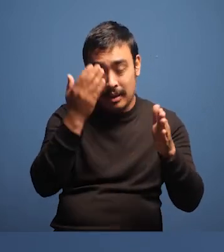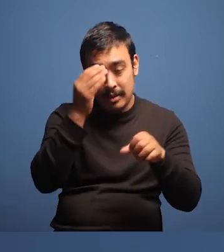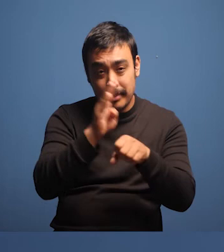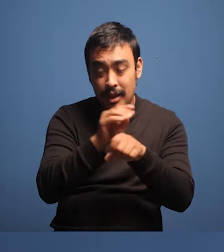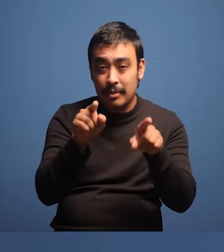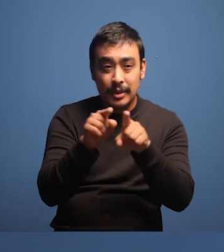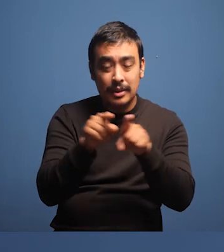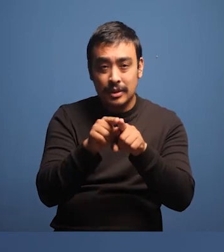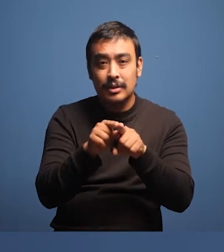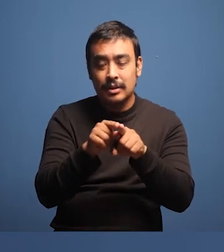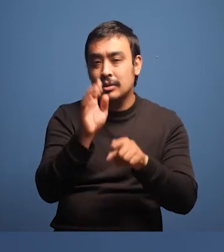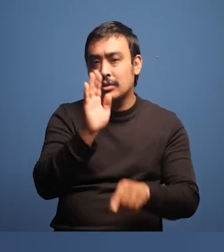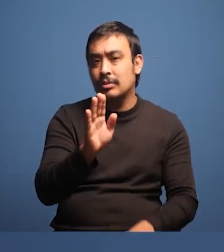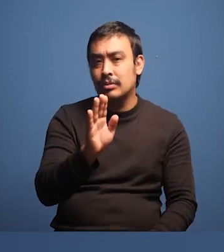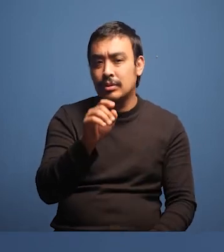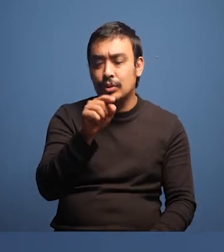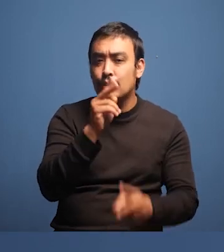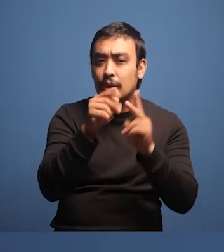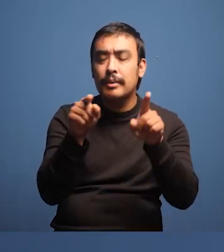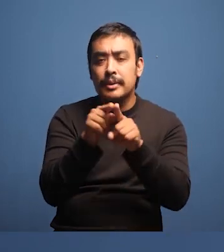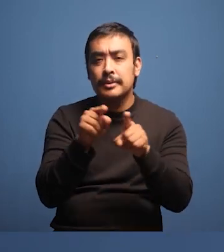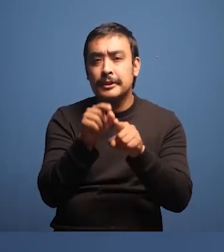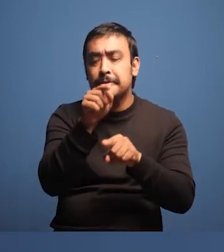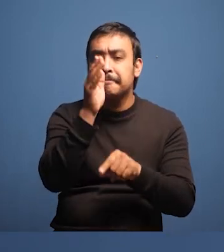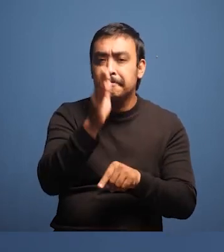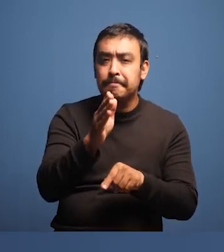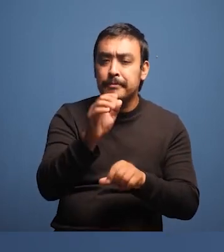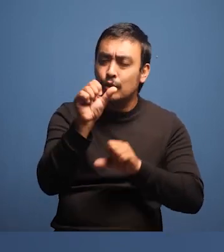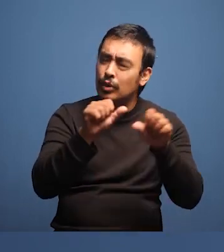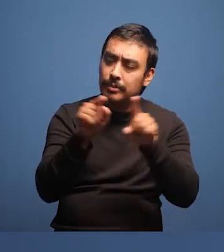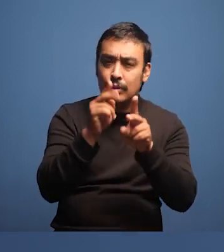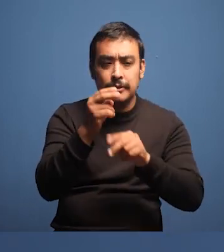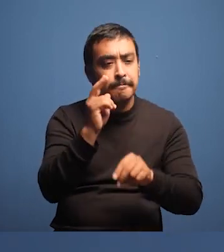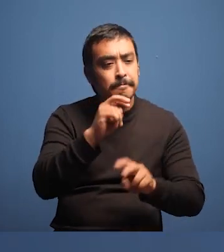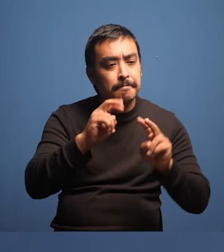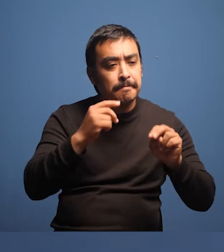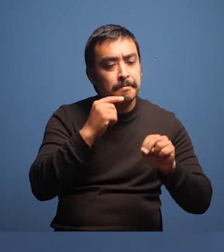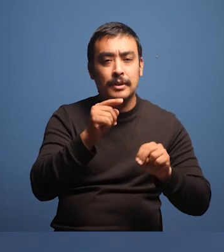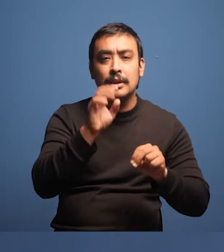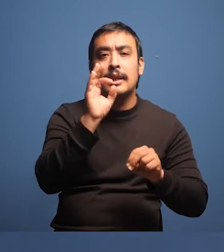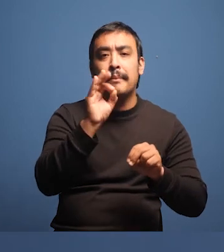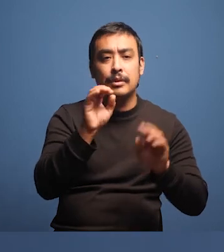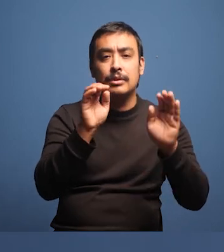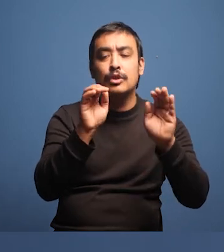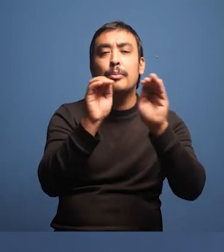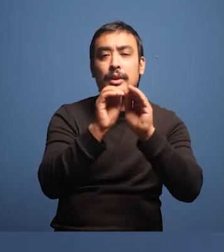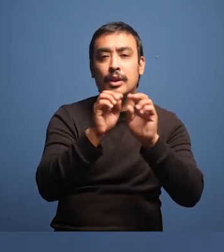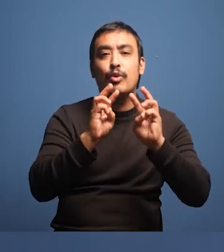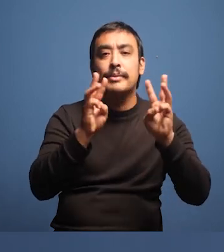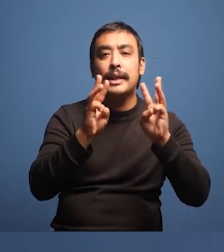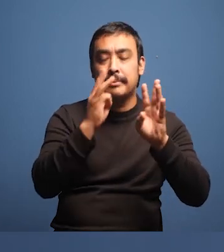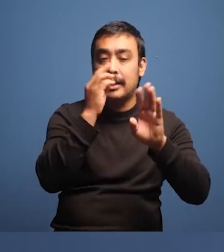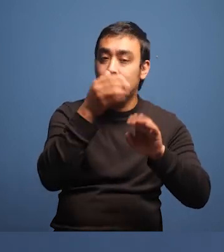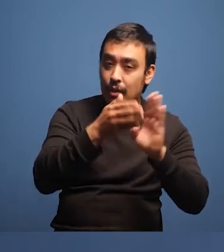इन्फोडेमिक भइरहेछ भन्ने छ नि त। सो यो कुराहरू तपाईँले यही जुनै पनि कुराहरू खोज्न चाहन्छु भने चाहिँ गएर रेलेभेन्ट साइटमा चाहिँ गएर खोज्नु होला। र आफैले